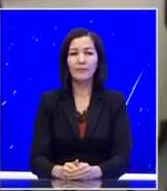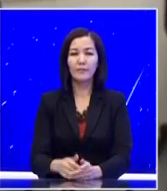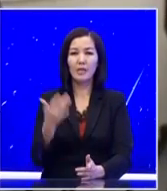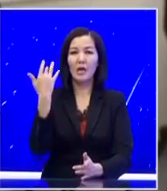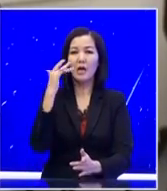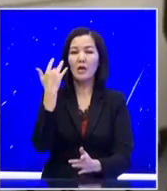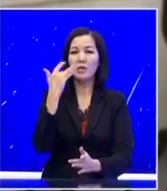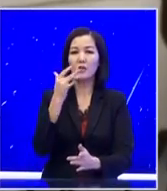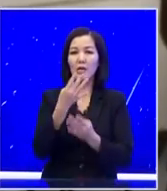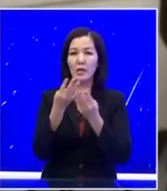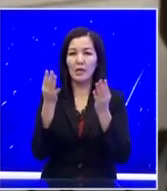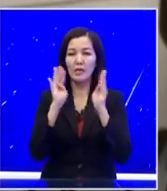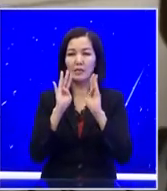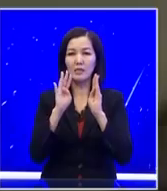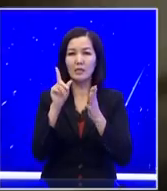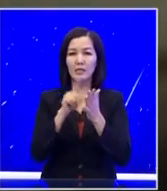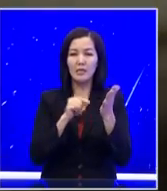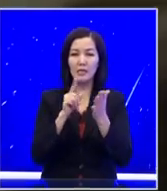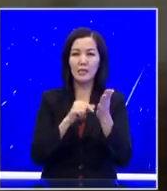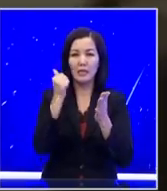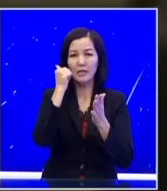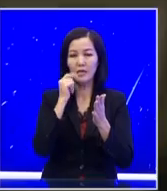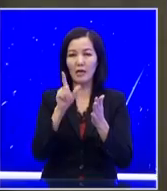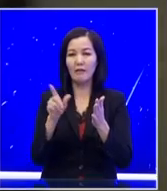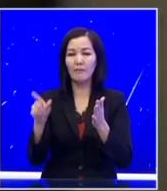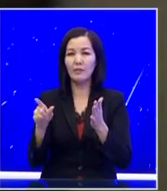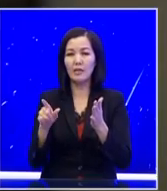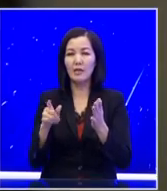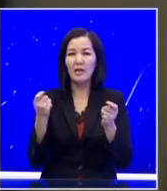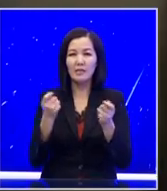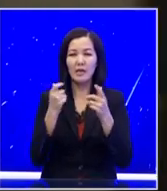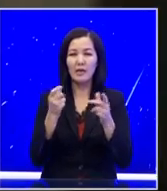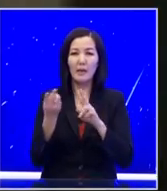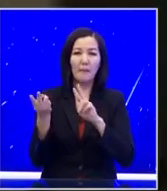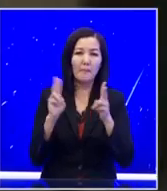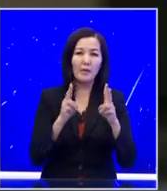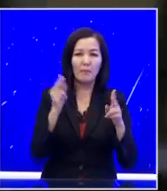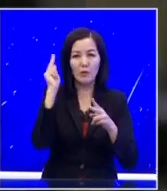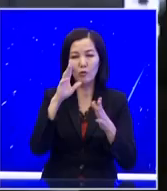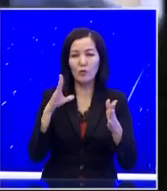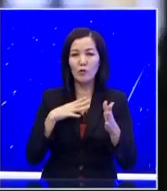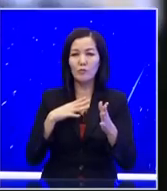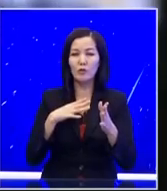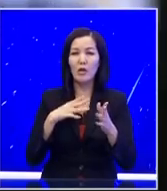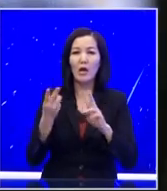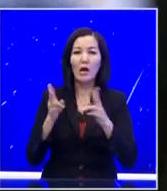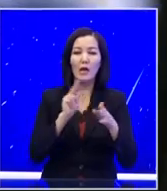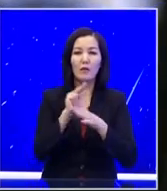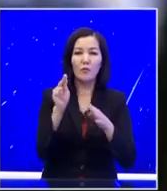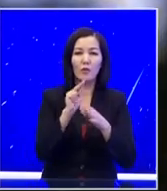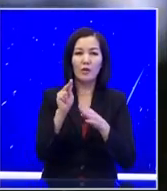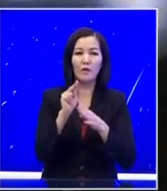Ақшта карантин кезінде зейнеткерлер уақытын бос өткізіп жатқан жоқ. Олар сальса бейін онлайн үйреніп жүр. Хореограф Лола